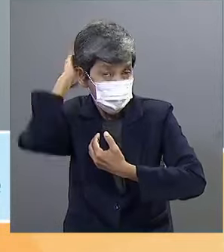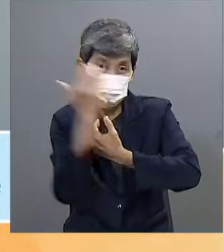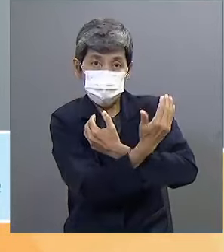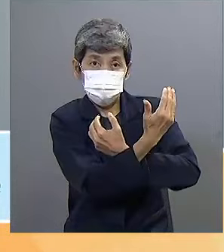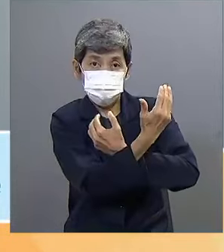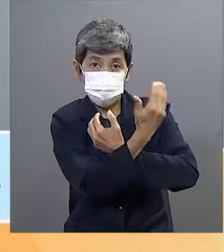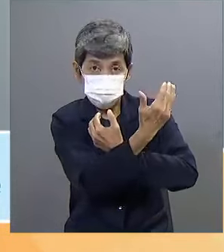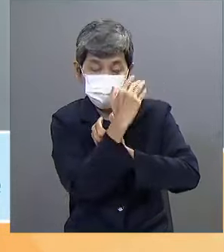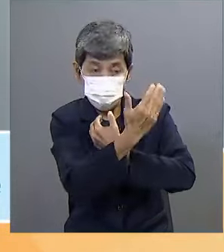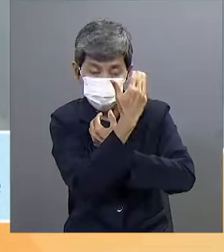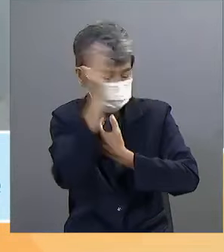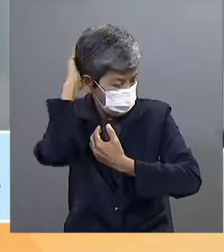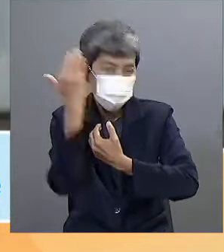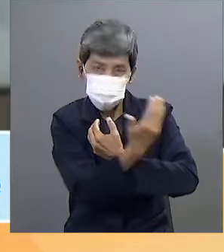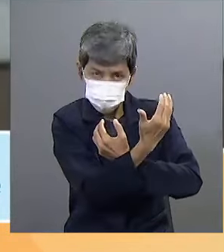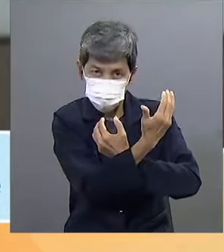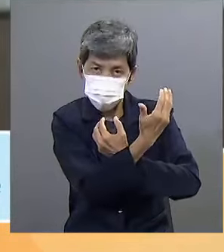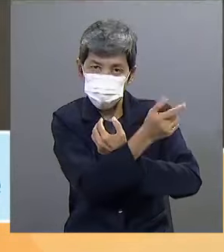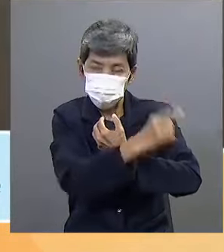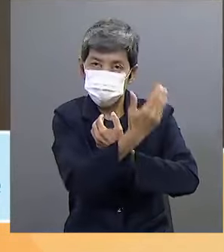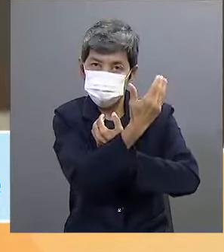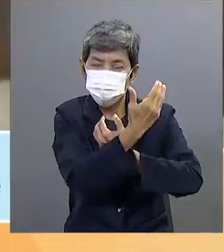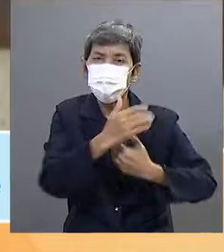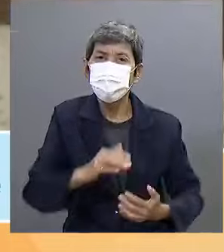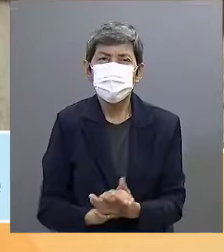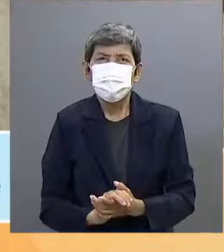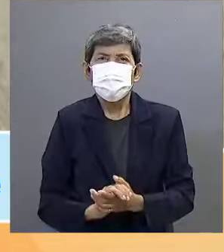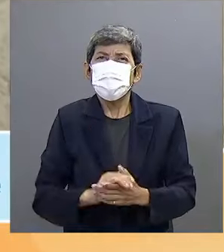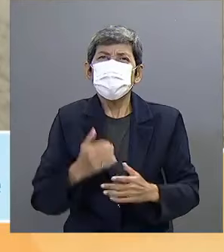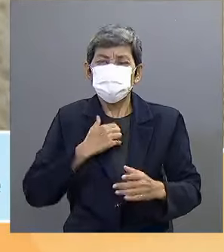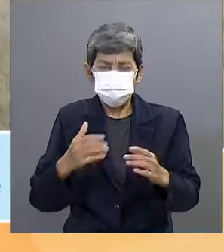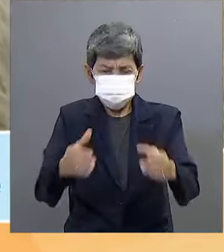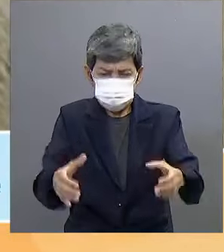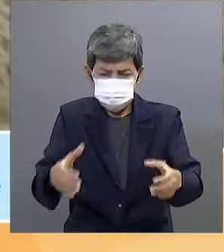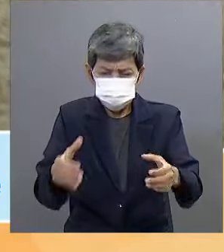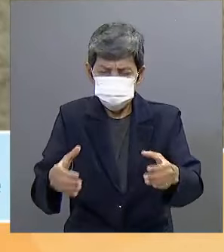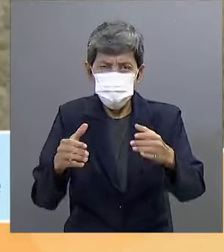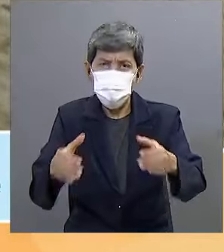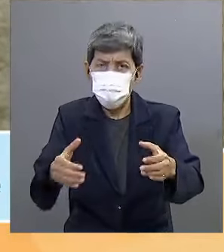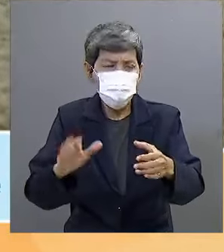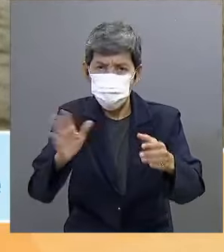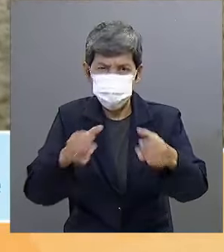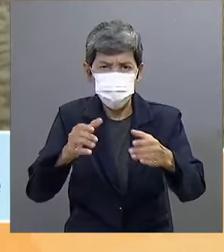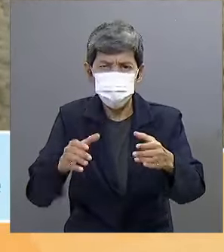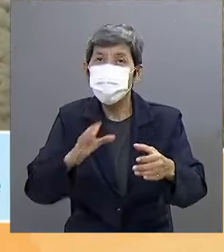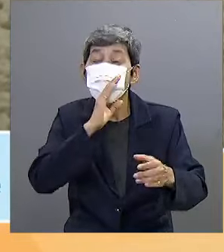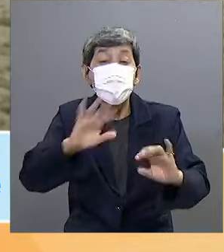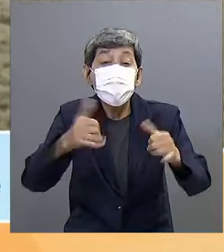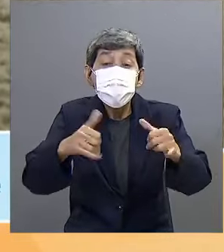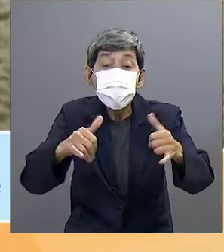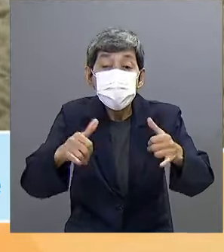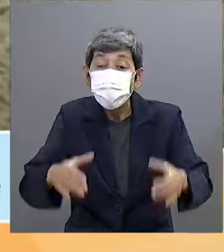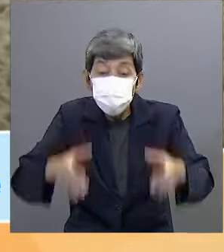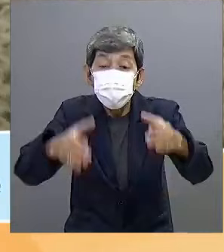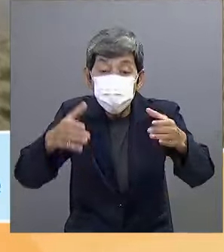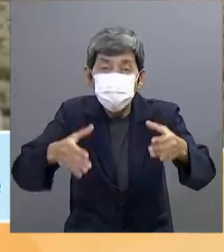คอด้านหลังด้วยนะคะไม่ควรจะเขย่าไม่ว่าจะทั้งตอนที่เล่นอยู ่ หรือพยาย